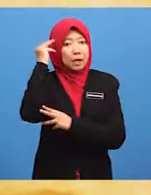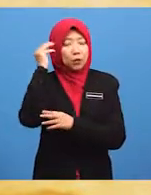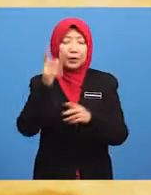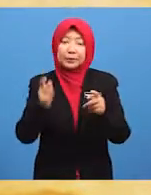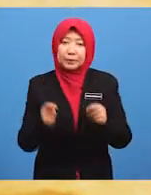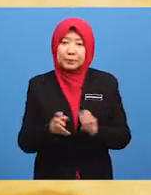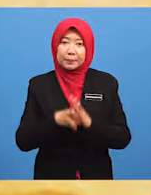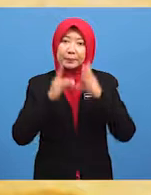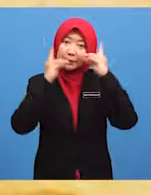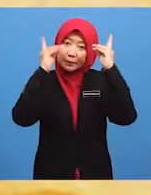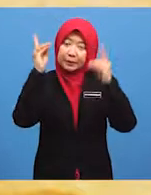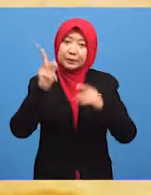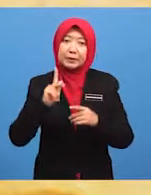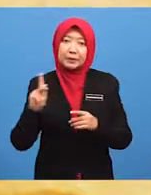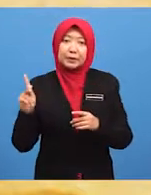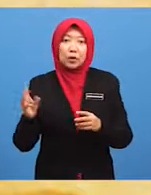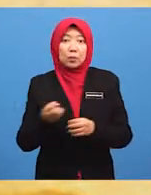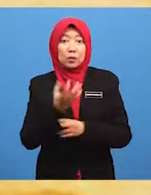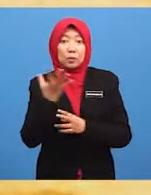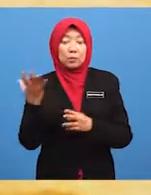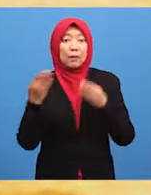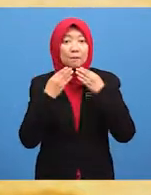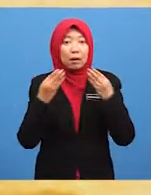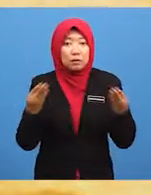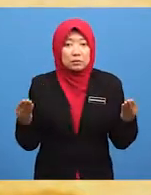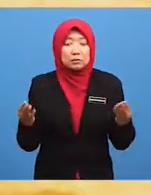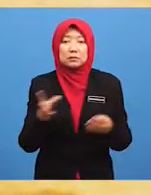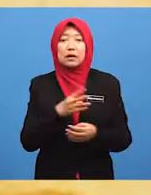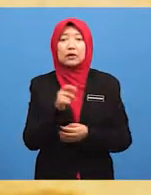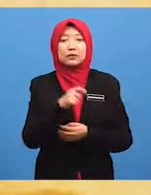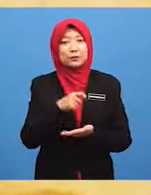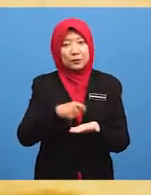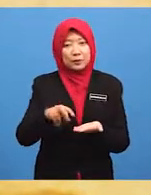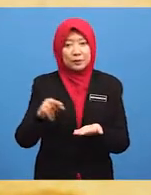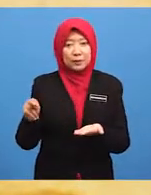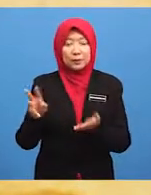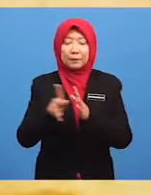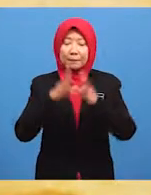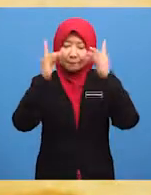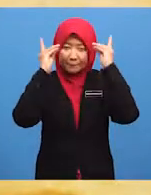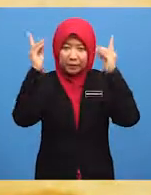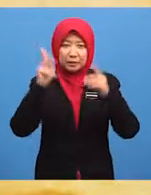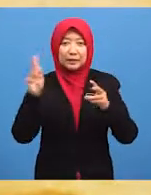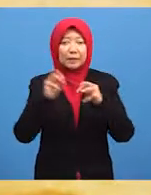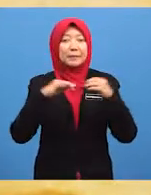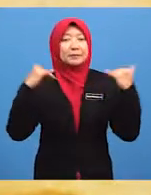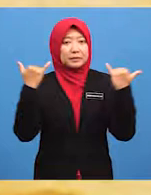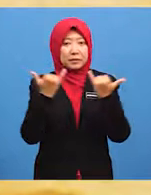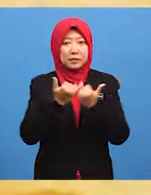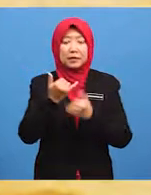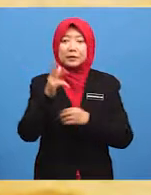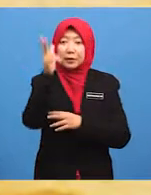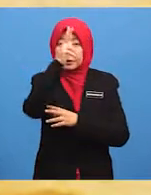sehingga membawa kepada perkembangan bahasa dan tulisan. Pendidikan masyarakat Kerajaan Alam